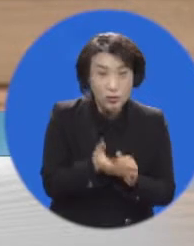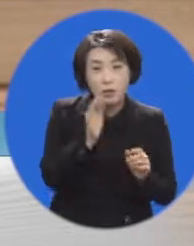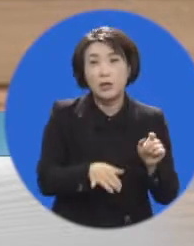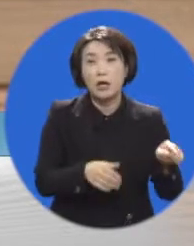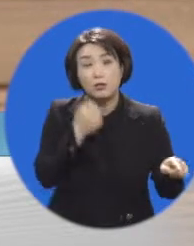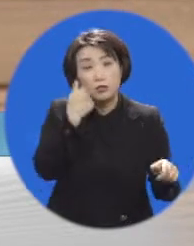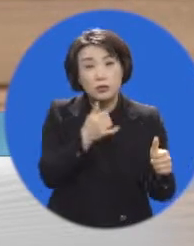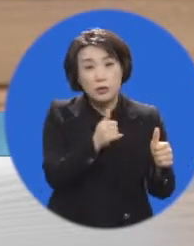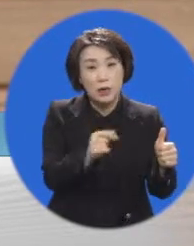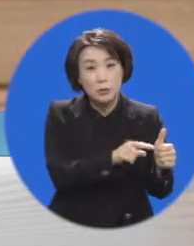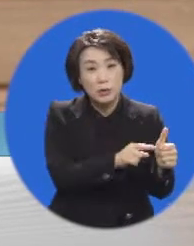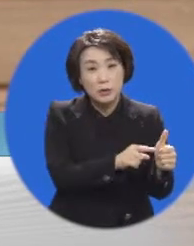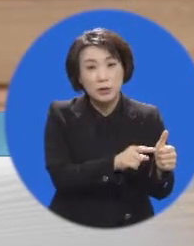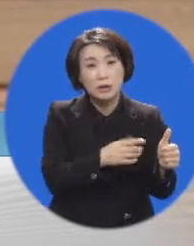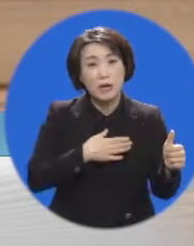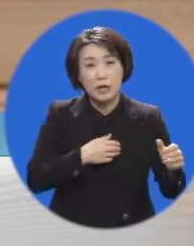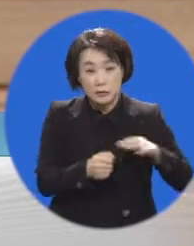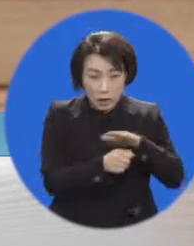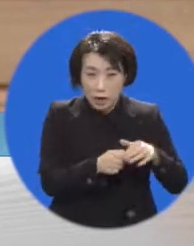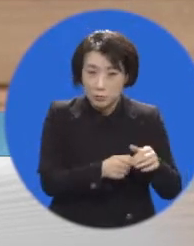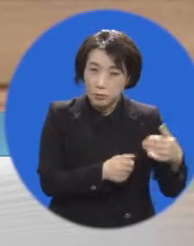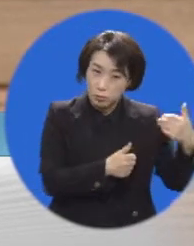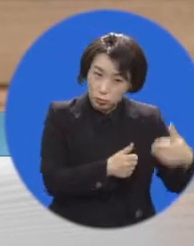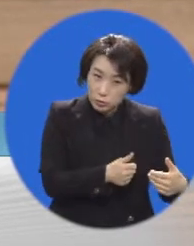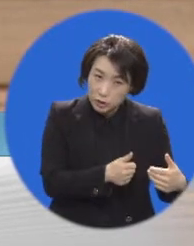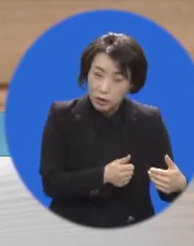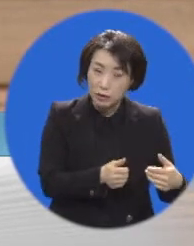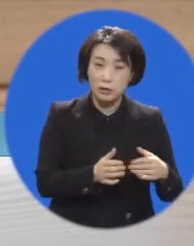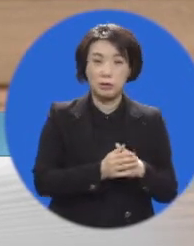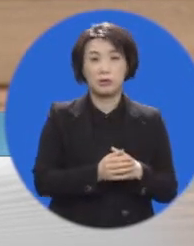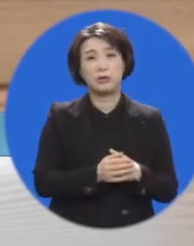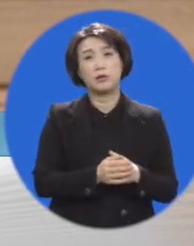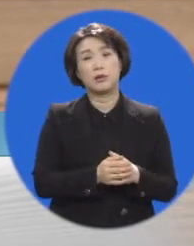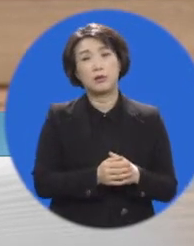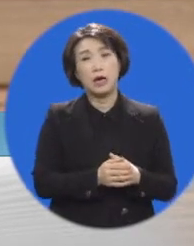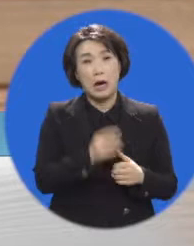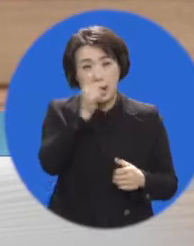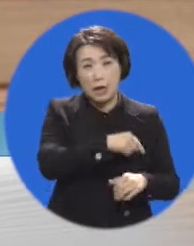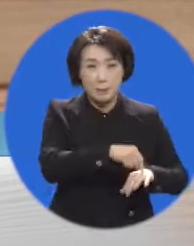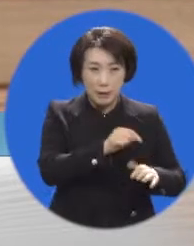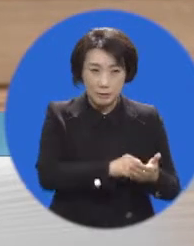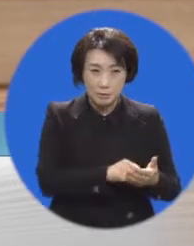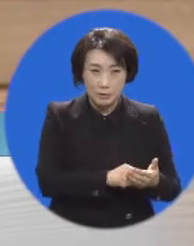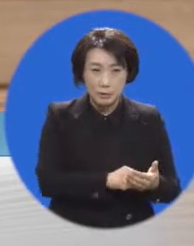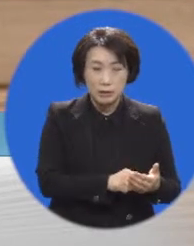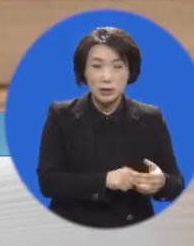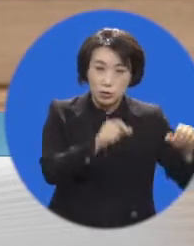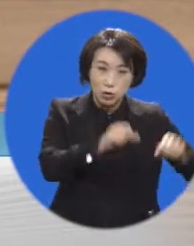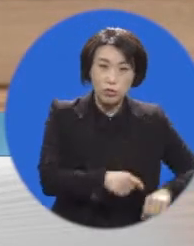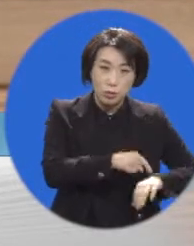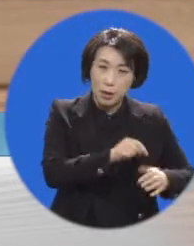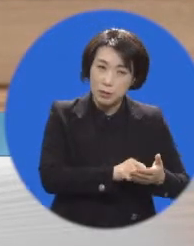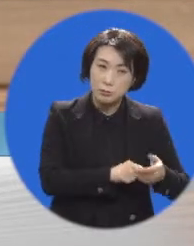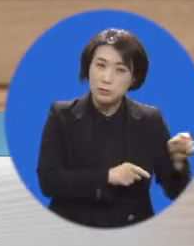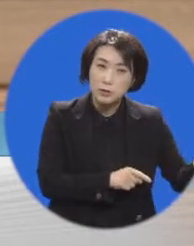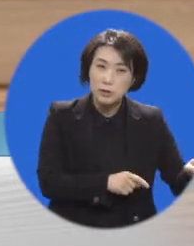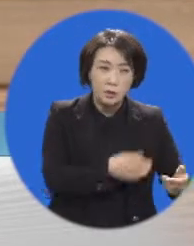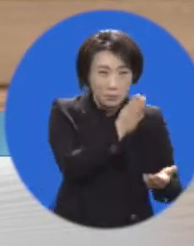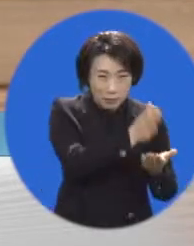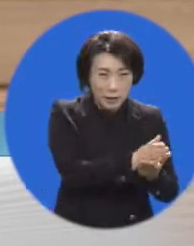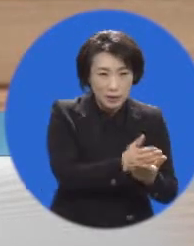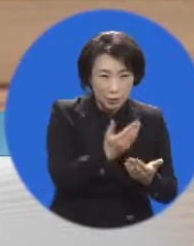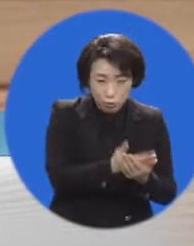사람이 나를 사랑함으로 권면해 들지언정 악한 마음으로 저주하는 것이 되지 말게